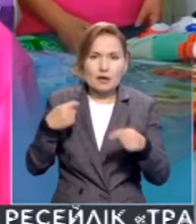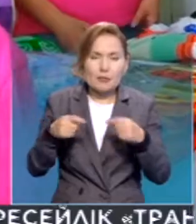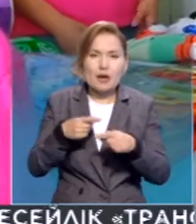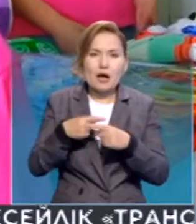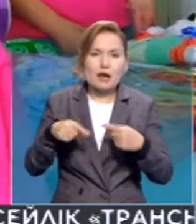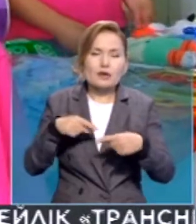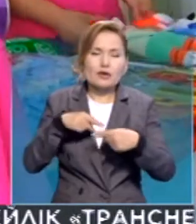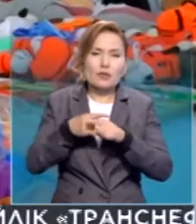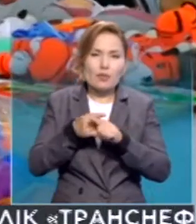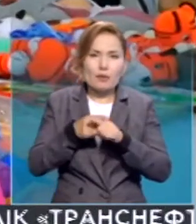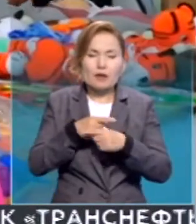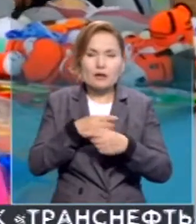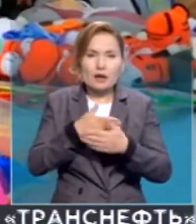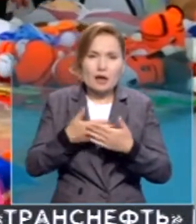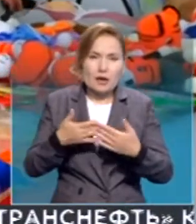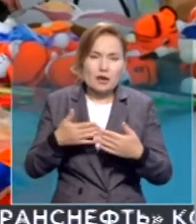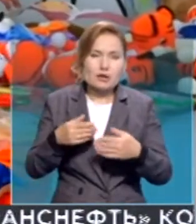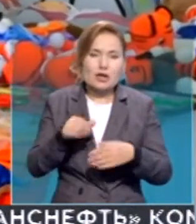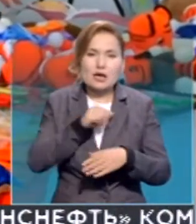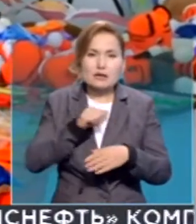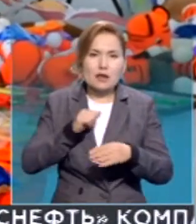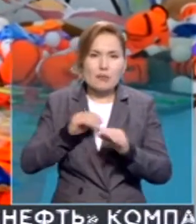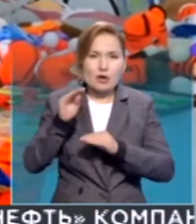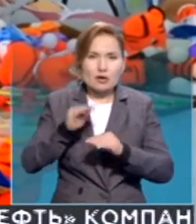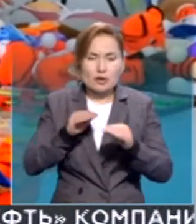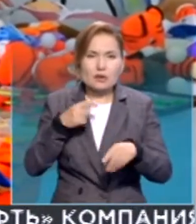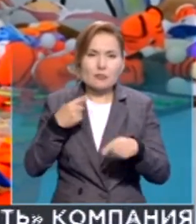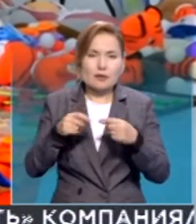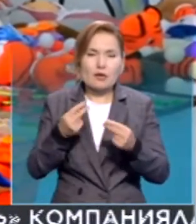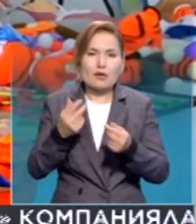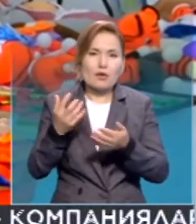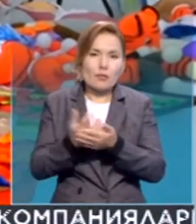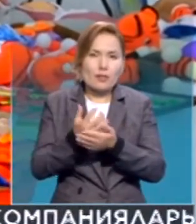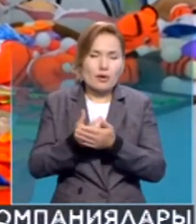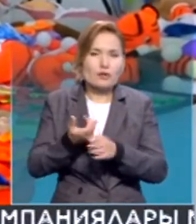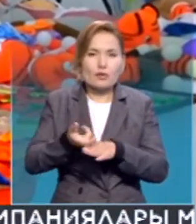тоқымалар жасадық. Осыны табыс көзі